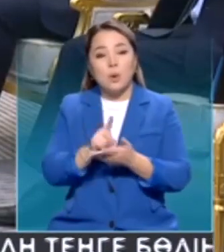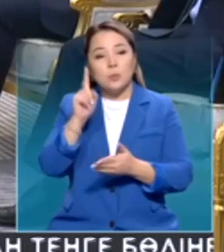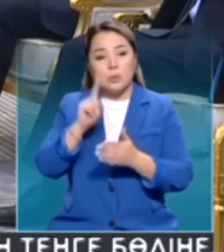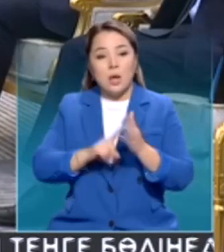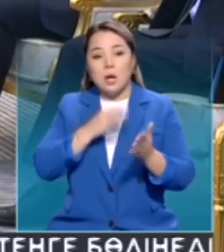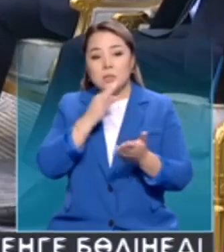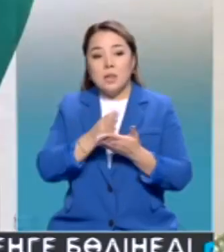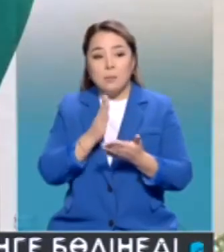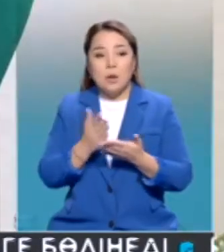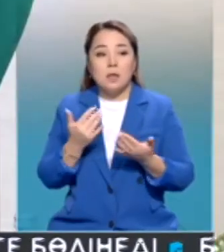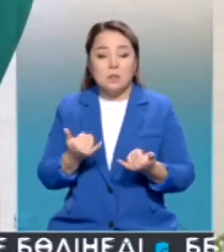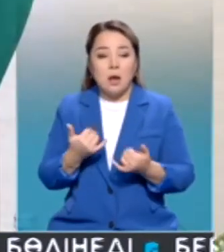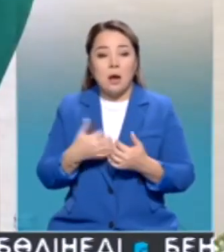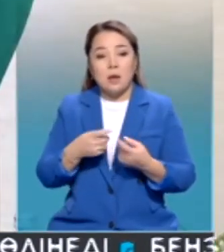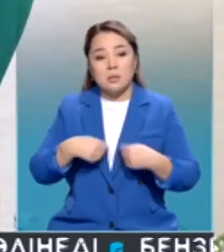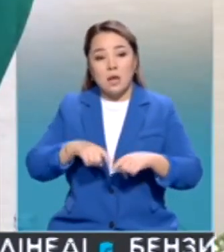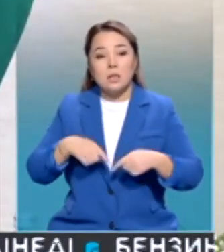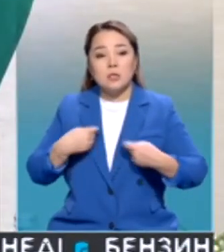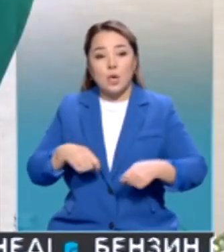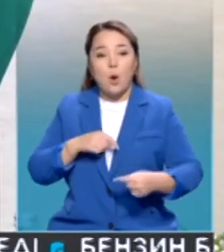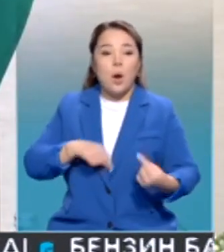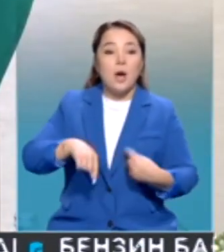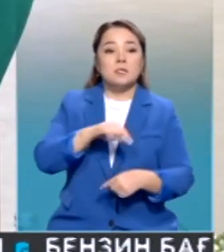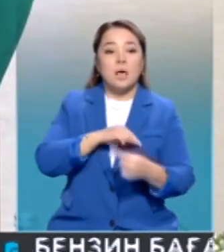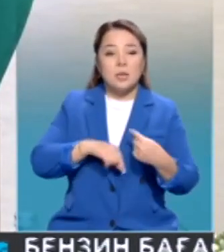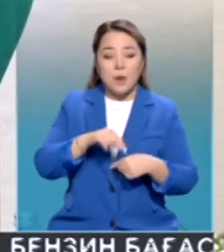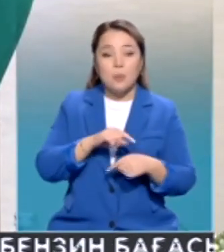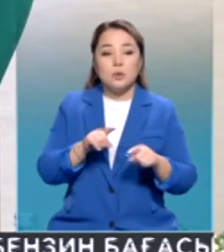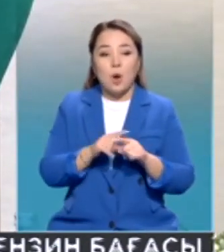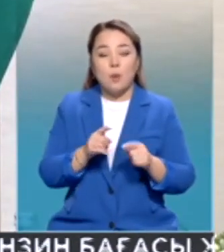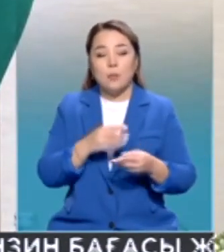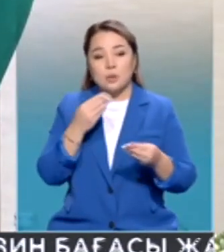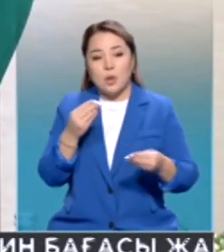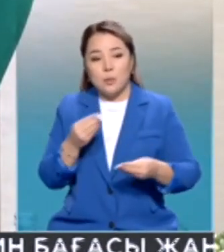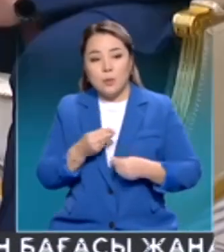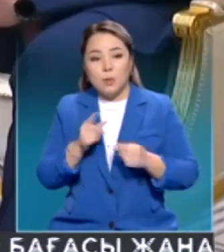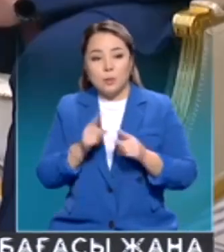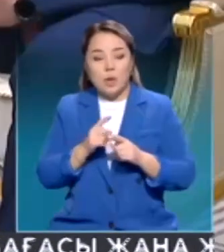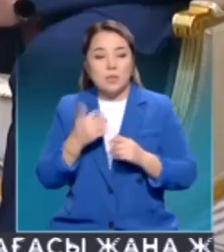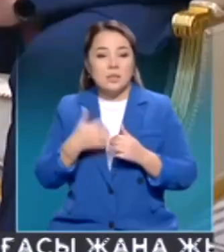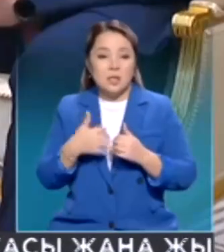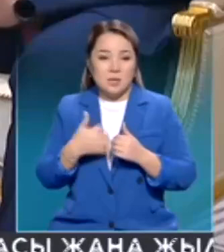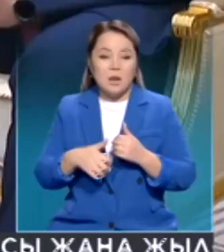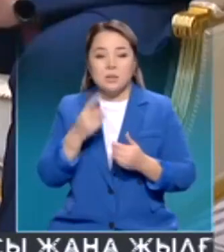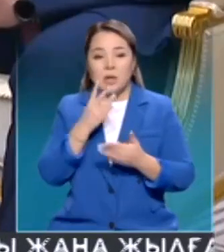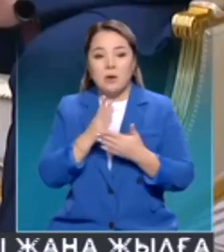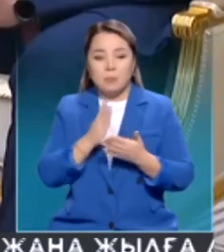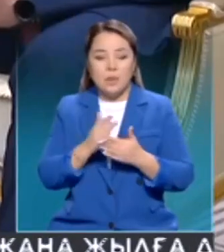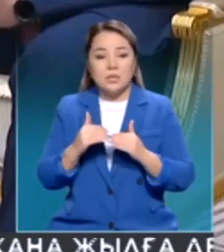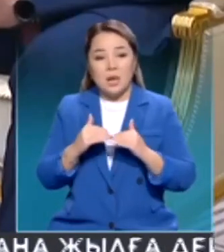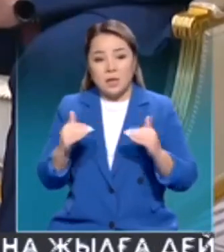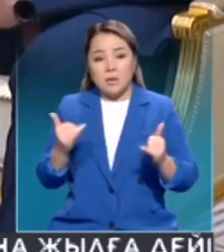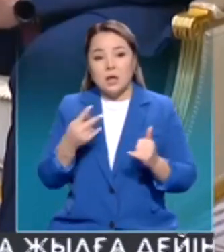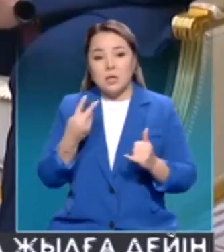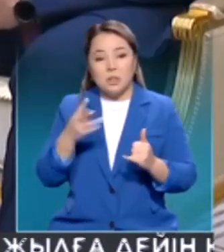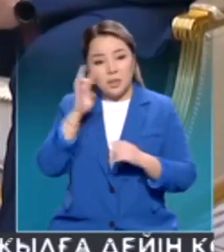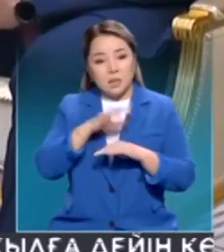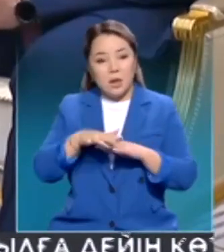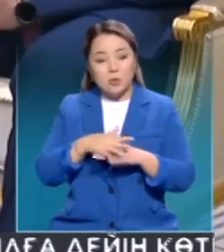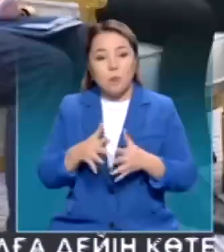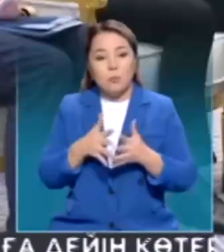ойлаймын. Әсіресе, арадағы сауда айналымының көлемі әлі де қанағаттандырарлық деңгейде емес. Бұл бағытта екі елдің де әлеуеті